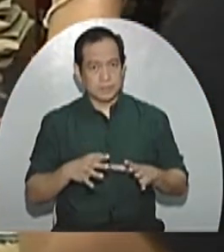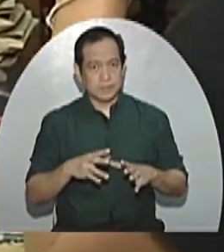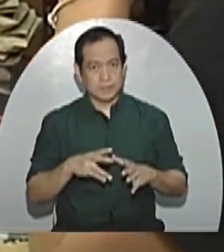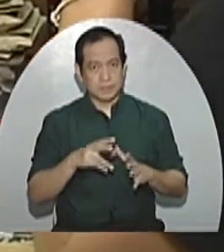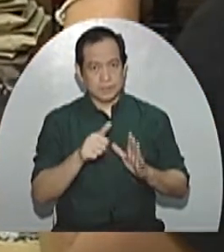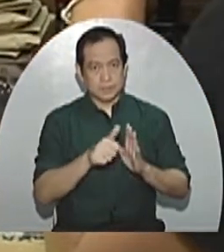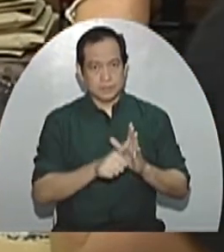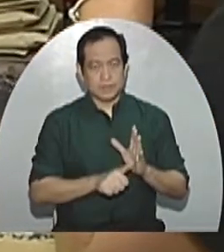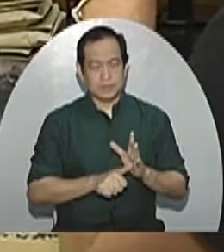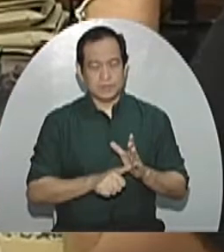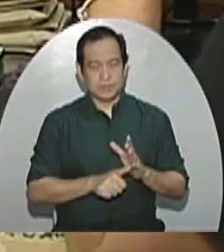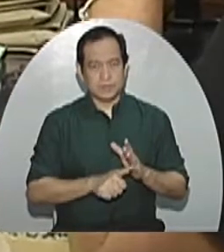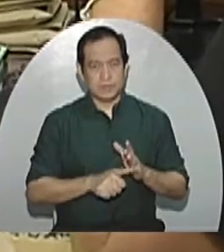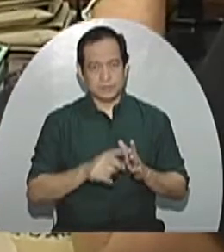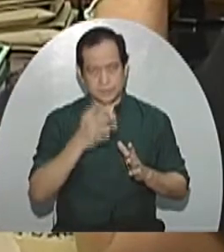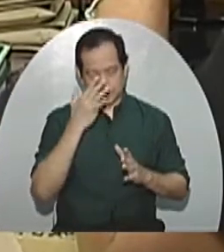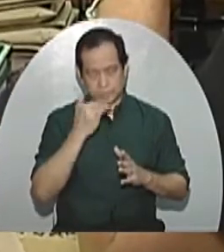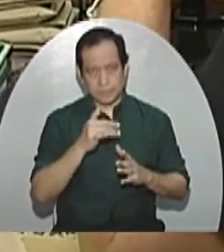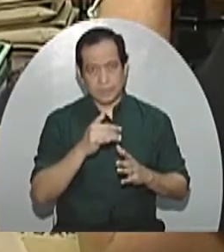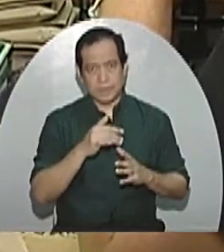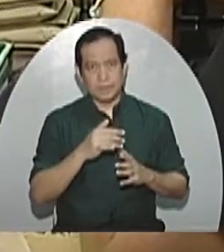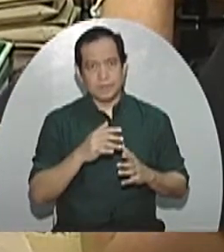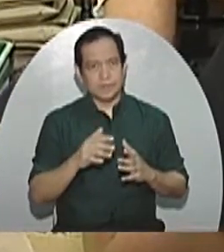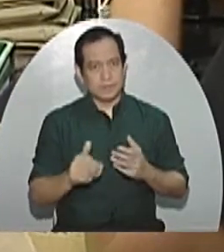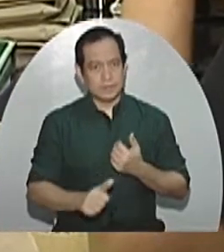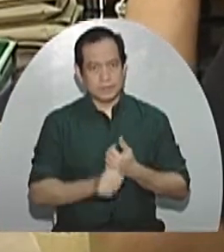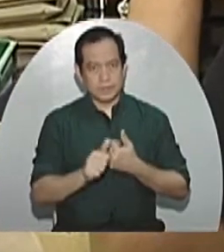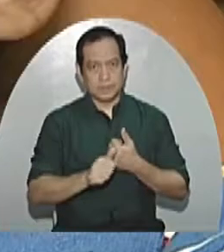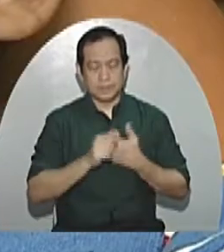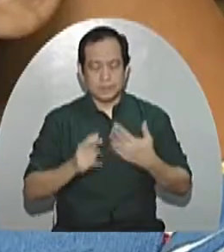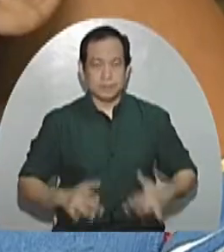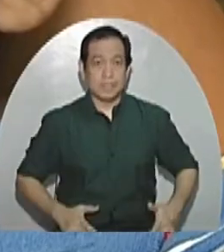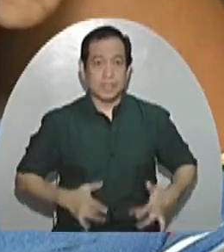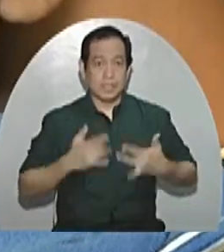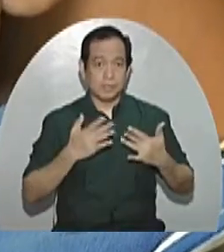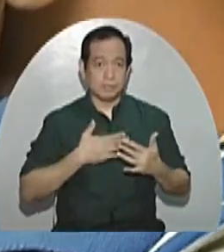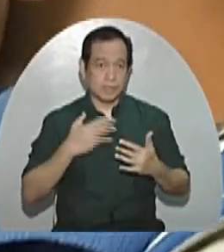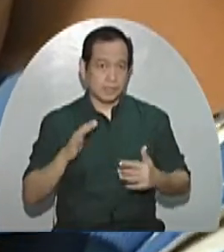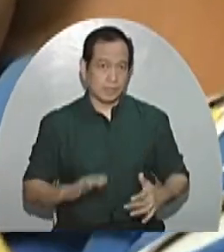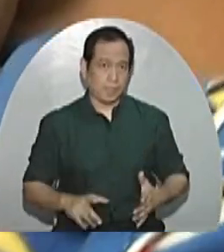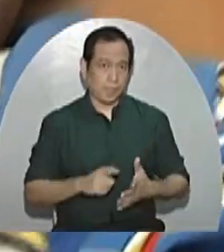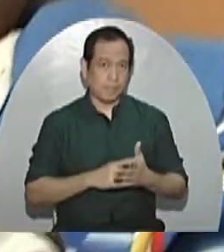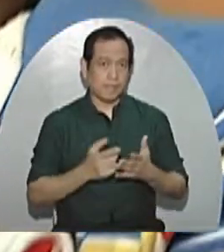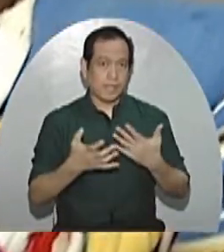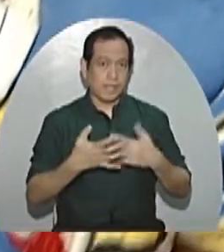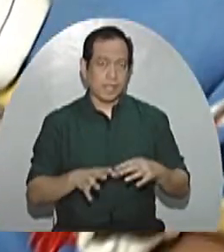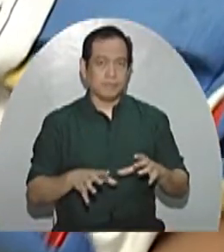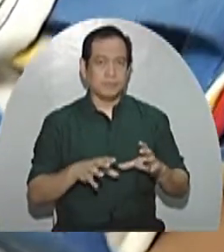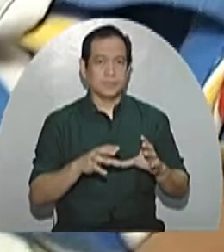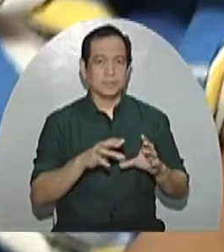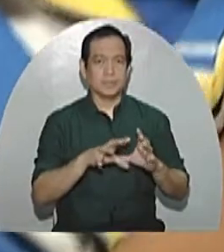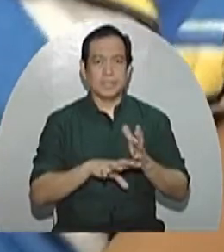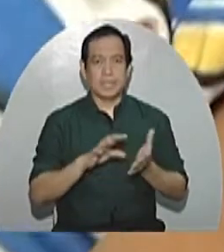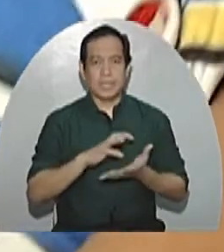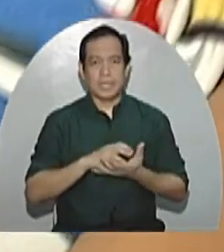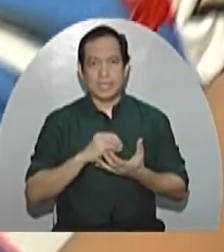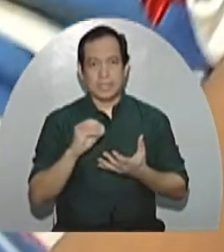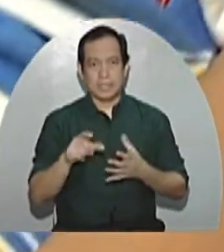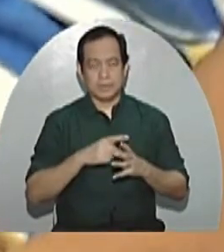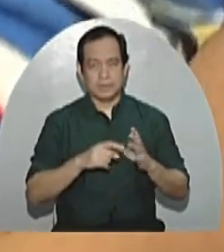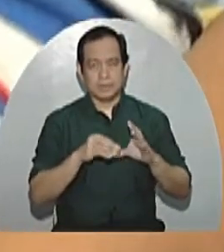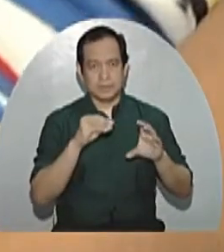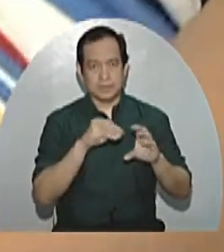siya na operahan, kaya delikado na daw po yun. Matapos tanggalin ang naipon dumi sa kanyang